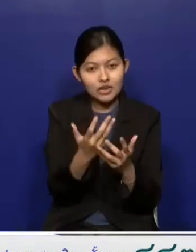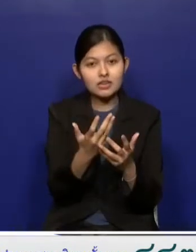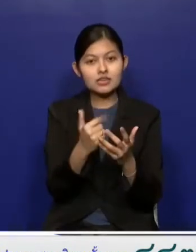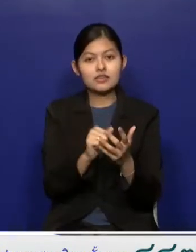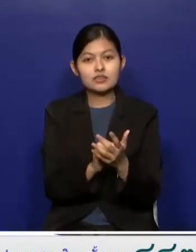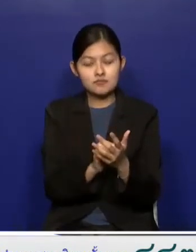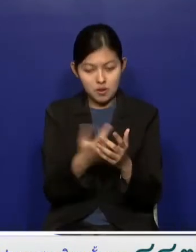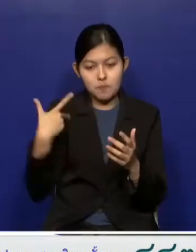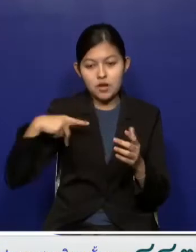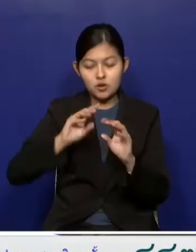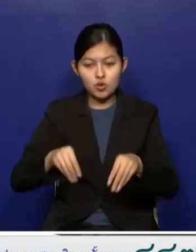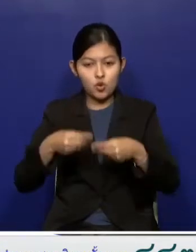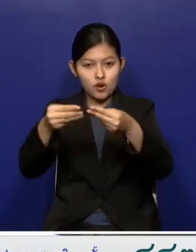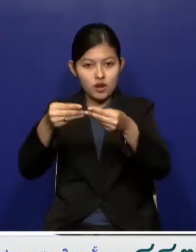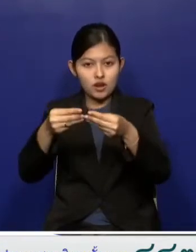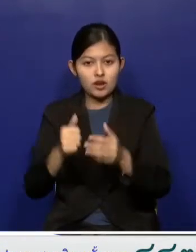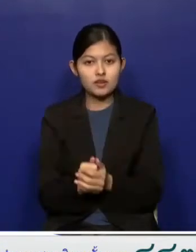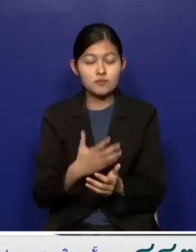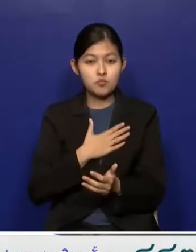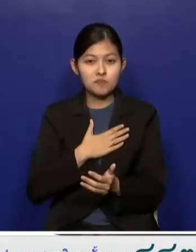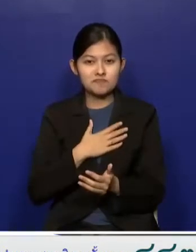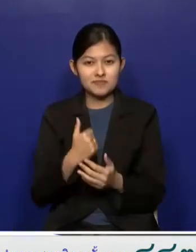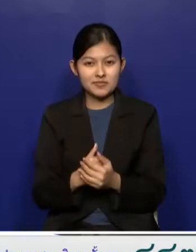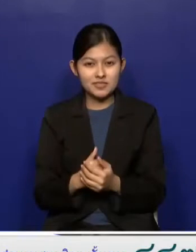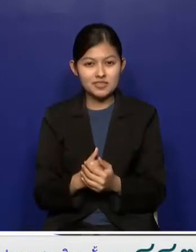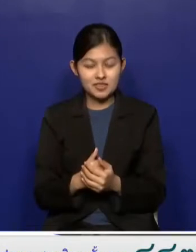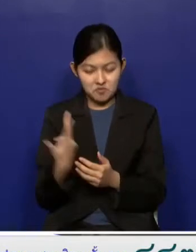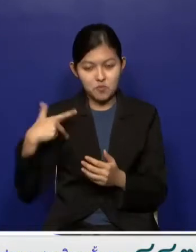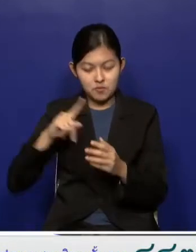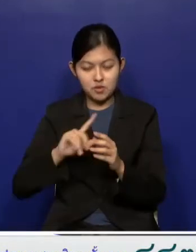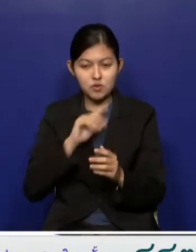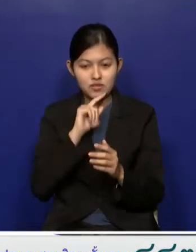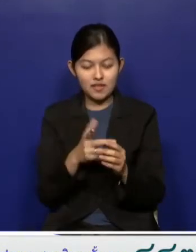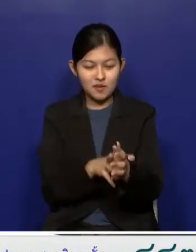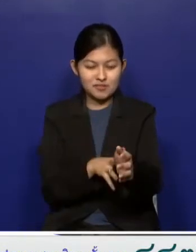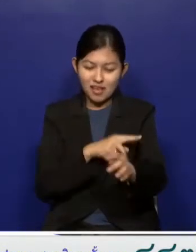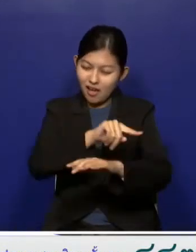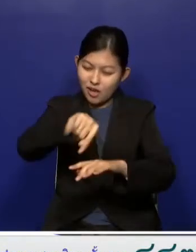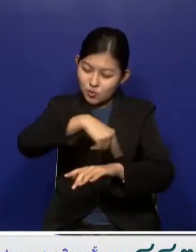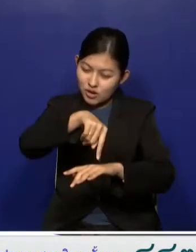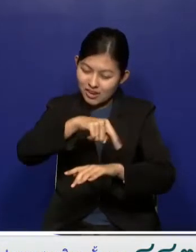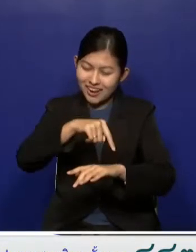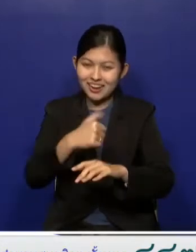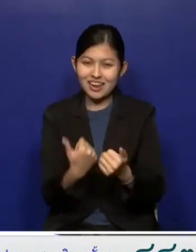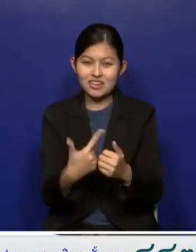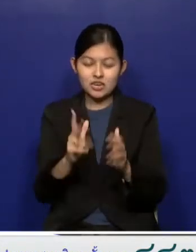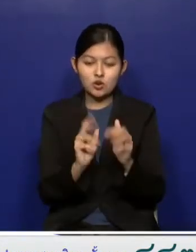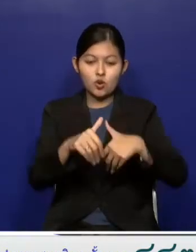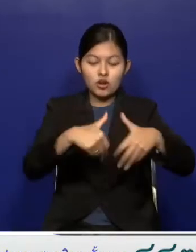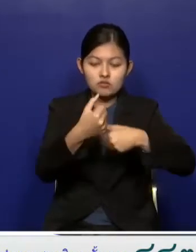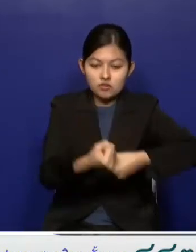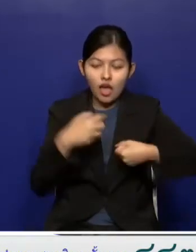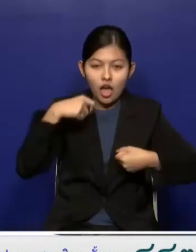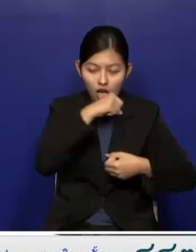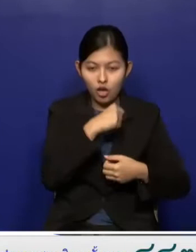ที่เกิดประโยชน์สูงสุดผมคิดว่าน่าจะเกิดเปิดประโยชน์ถ้าหากเราช้านานไปก็จะทำให้พี่น้องเกษตรกรชาวไร่อ้อย